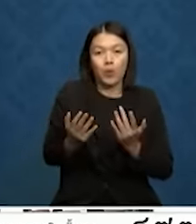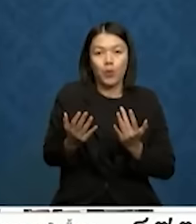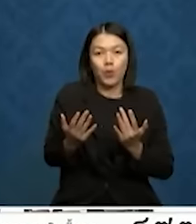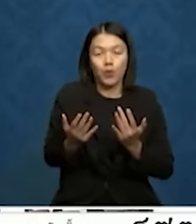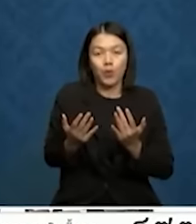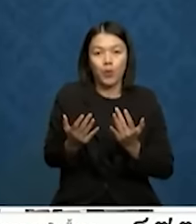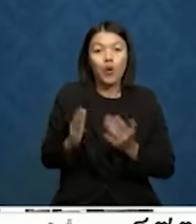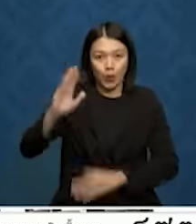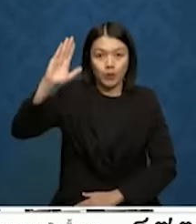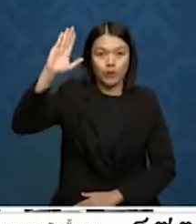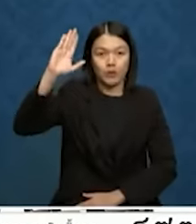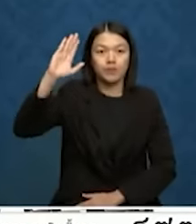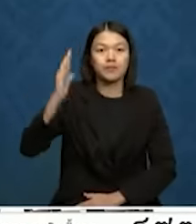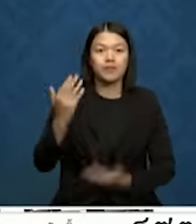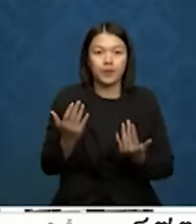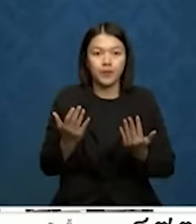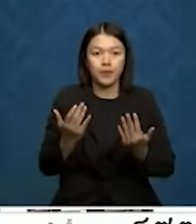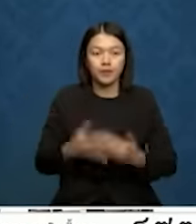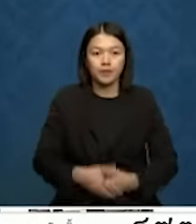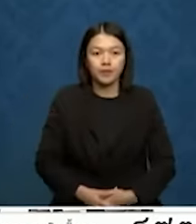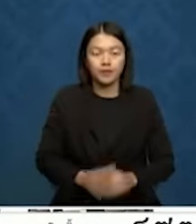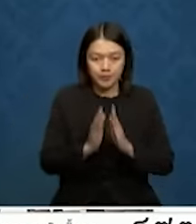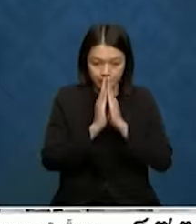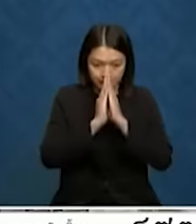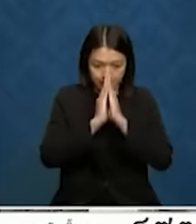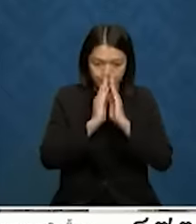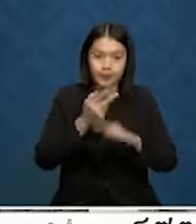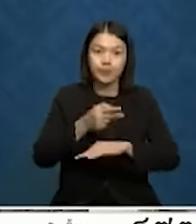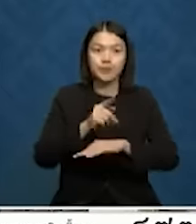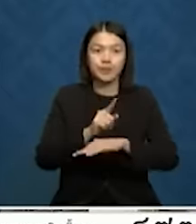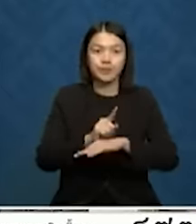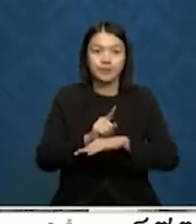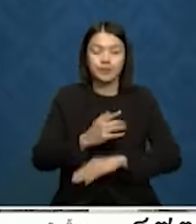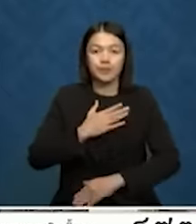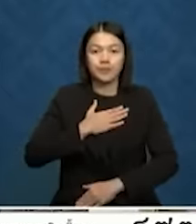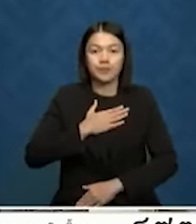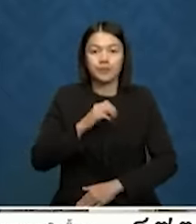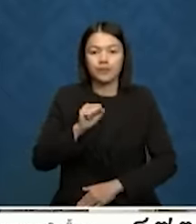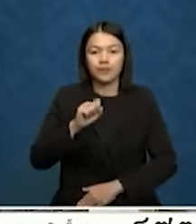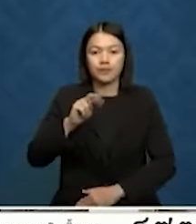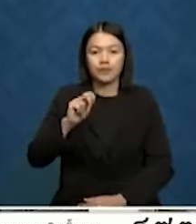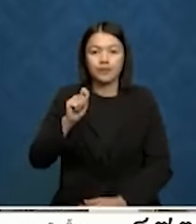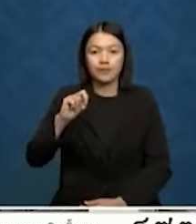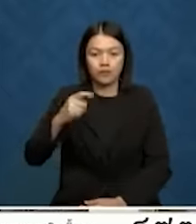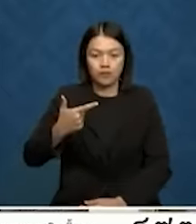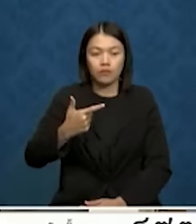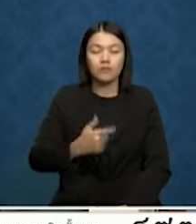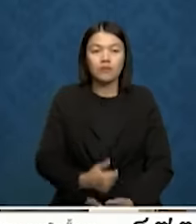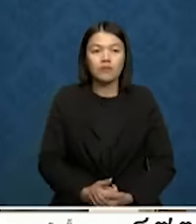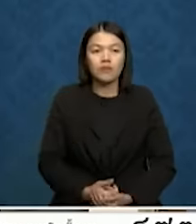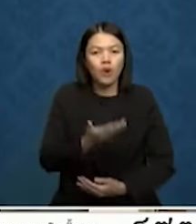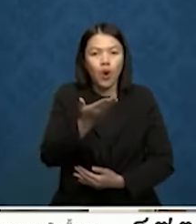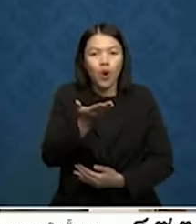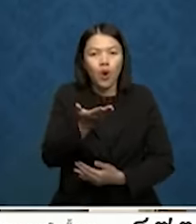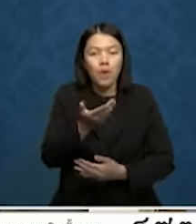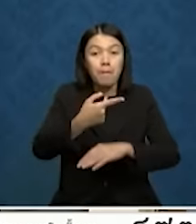จ้งหรือยกมือไว้ก็แล้วกันนะฮะ ท่านประธานที่เคารพครับท่านประธานที่เคารพครับผมสนองเทพอักษรณรงค์ครับ ครับ ท่านประธานครับขอ